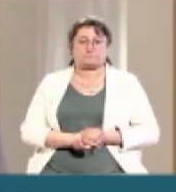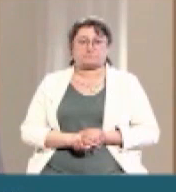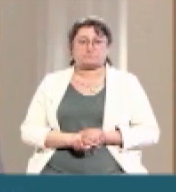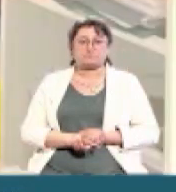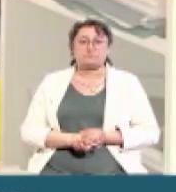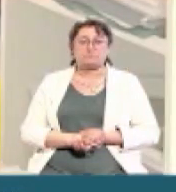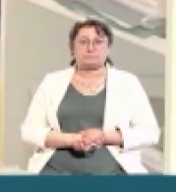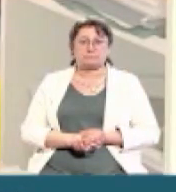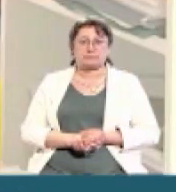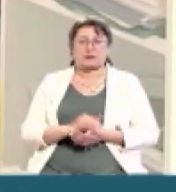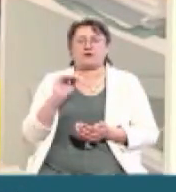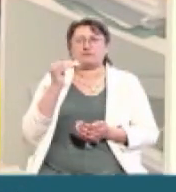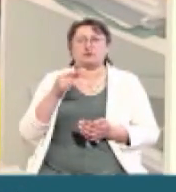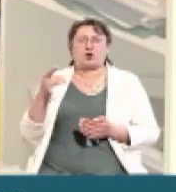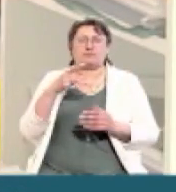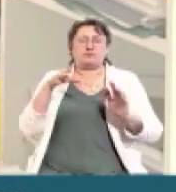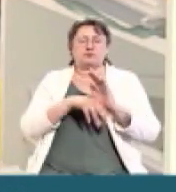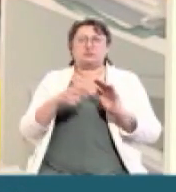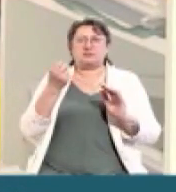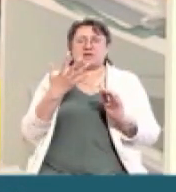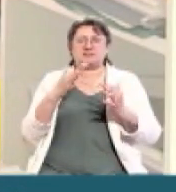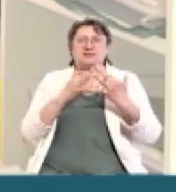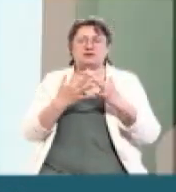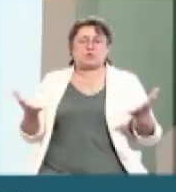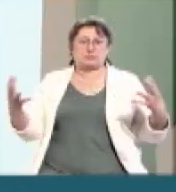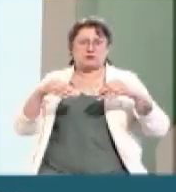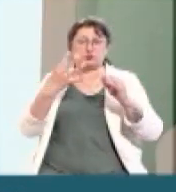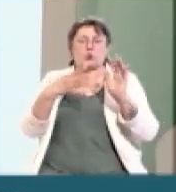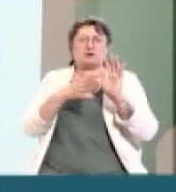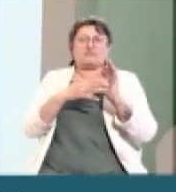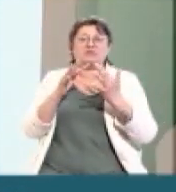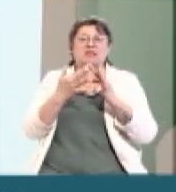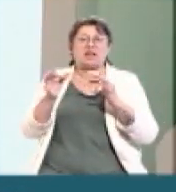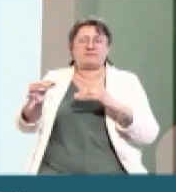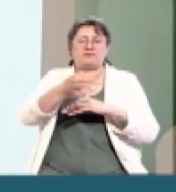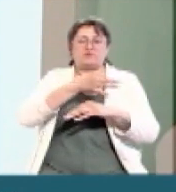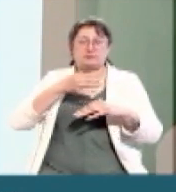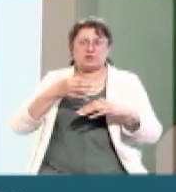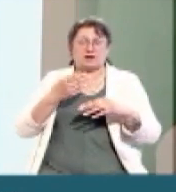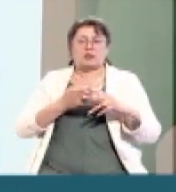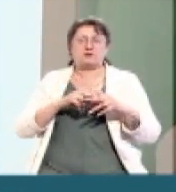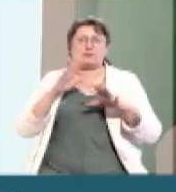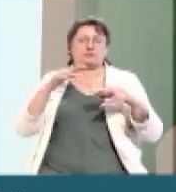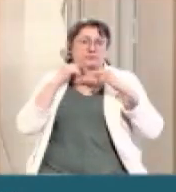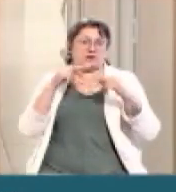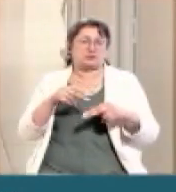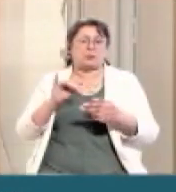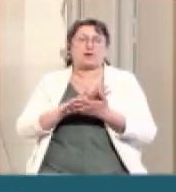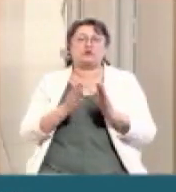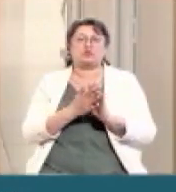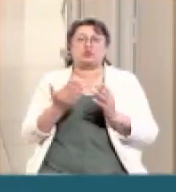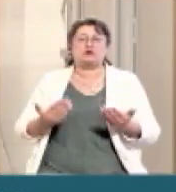етеді. Федоров ауданының құрамына 13 ауылдық округ 49 ауыл кіреді. Бұл елді мекеннің жағдайына назар аударылып,